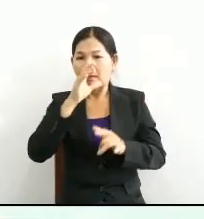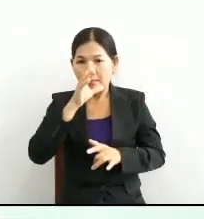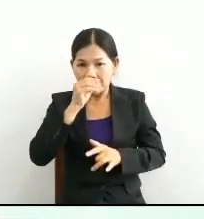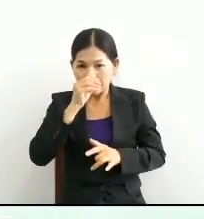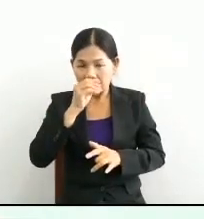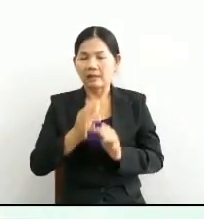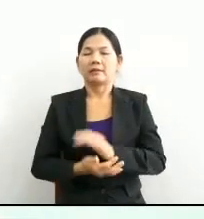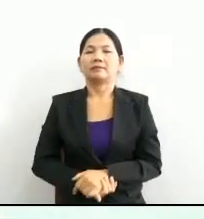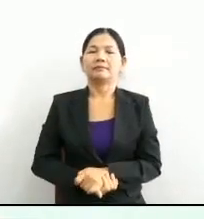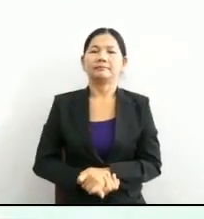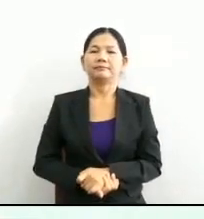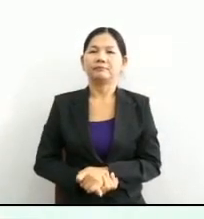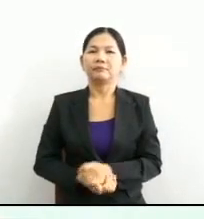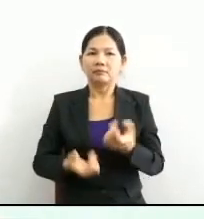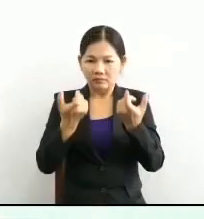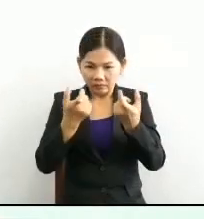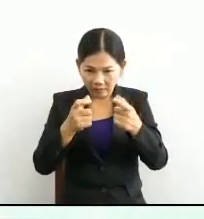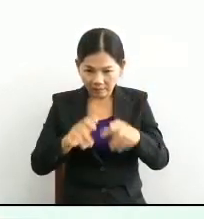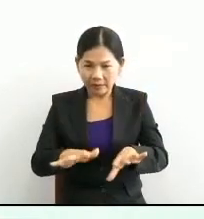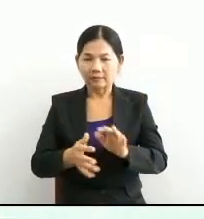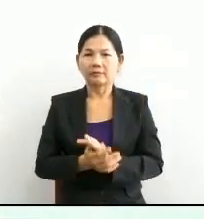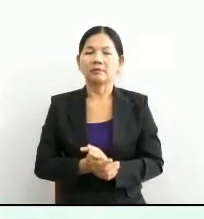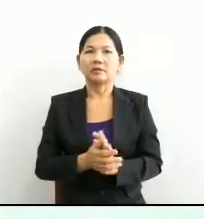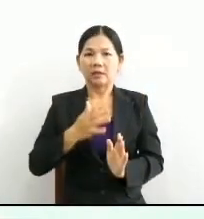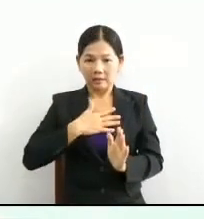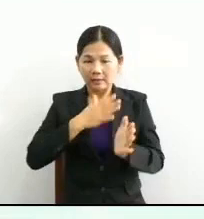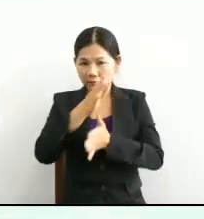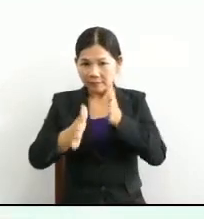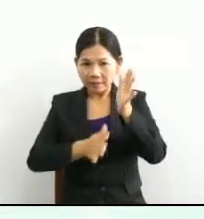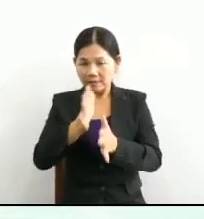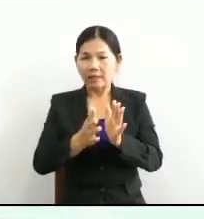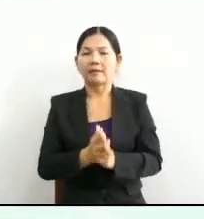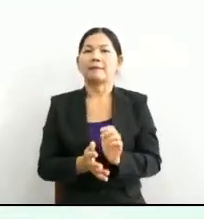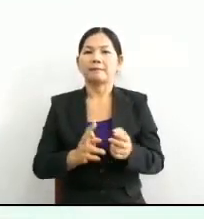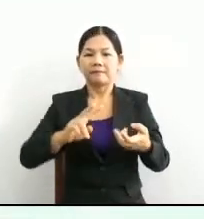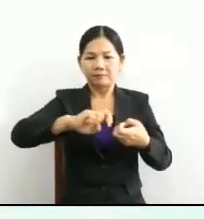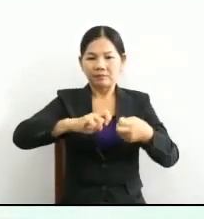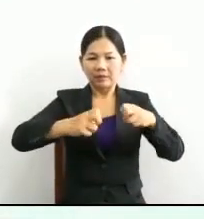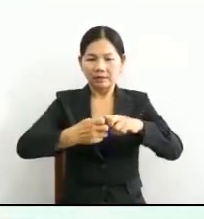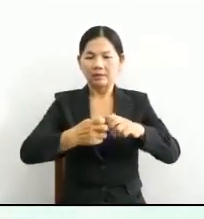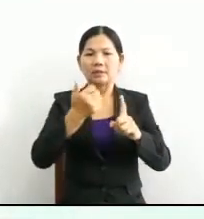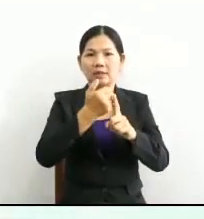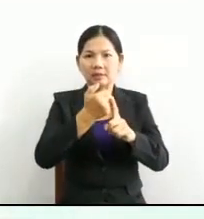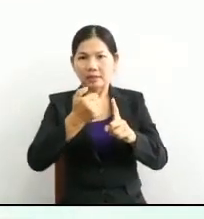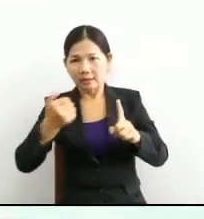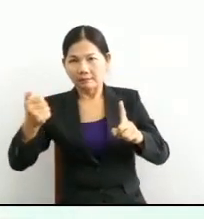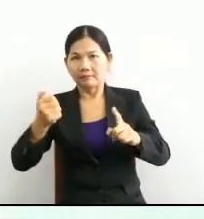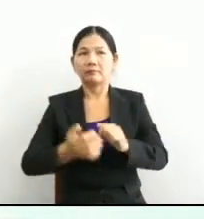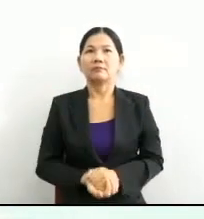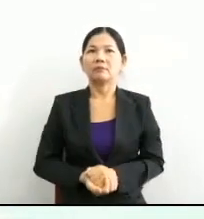kết nế tớp dưỡng đó bằng hà nụ bàn lấy con em cho mình lại cừu có nhà hà nè biết chỉ